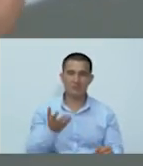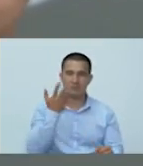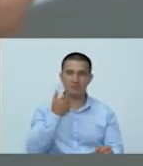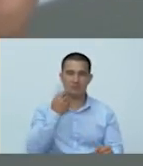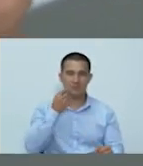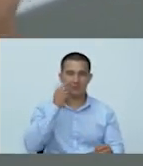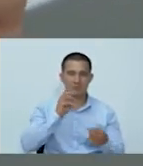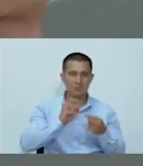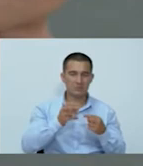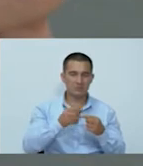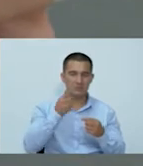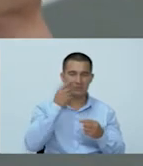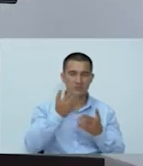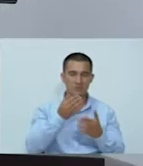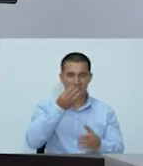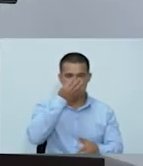Buraganimizda agar tekis